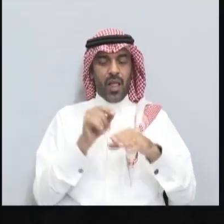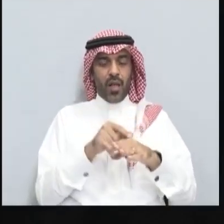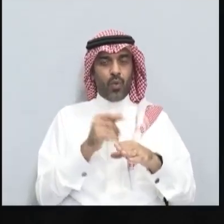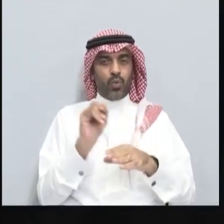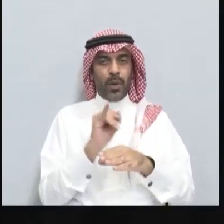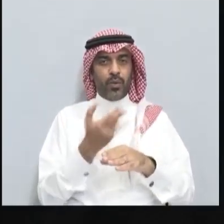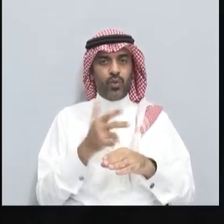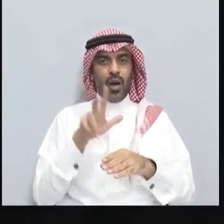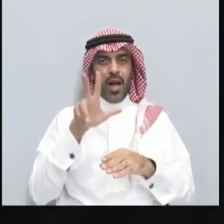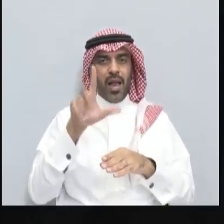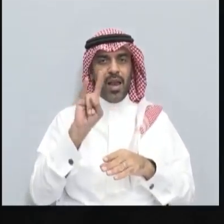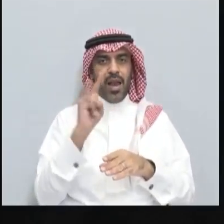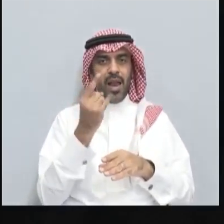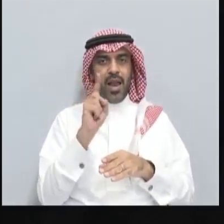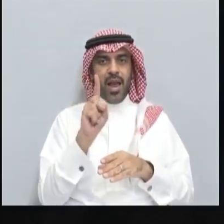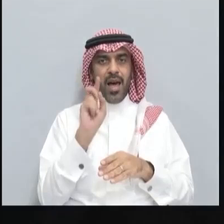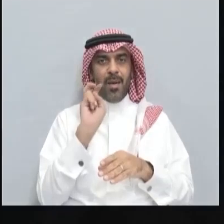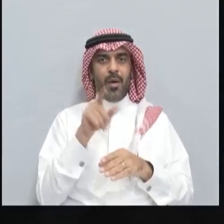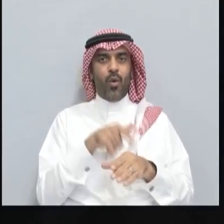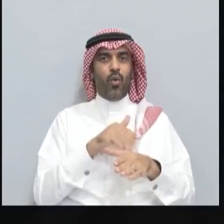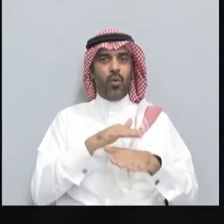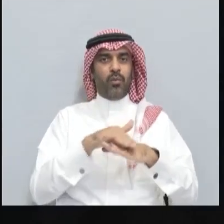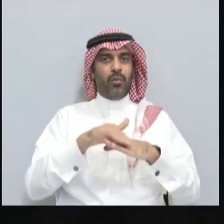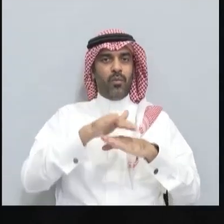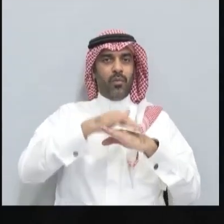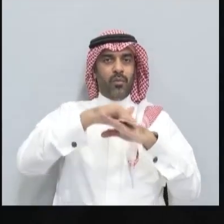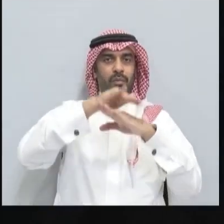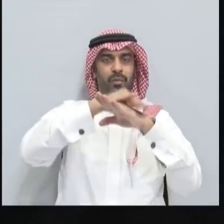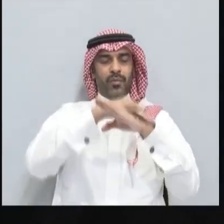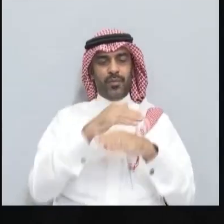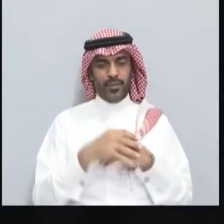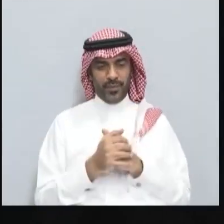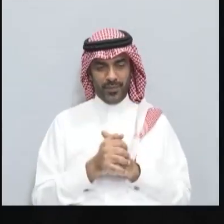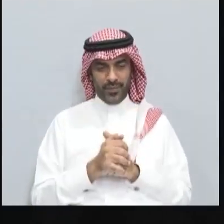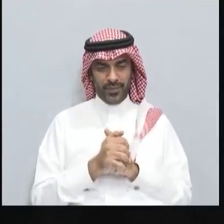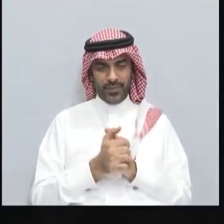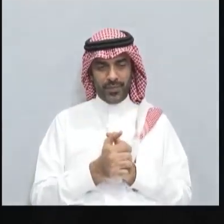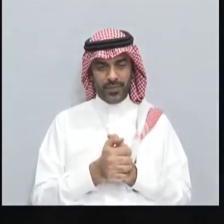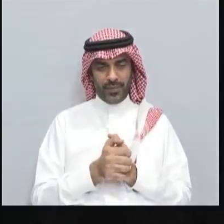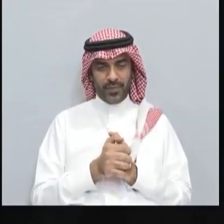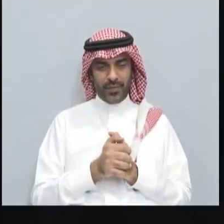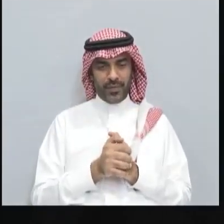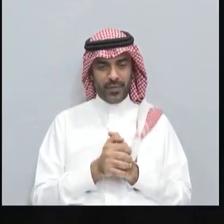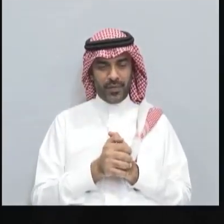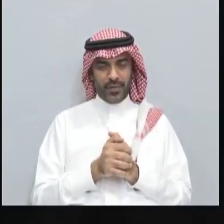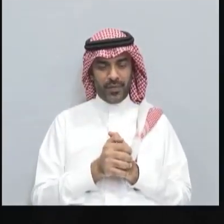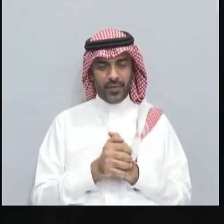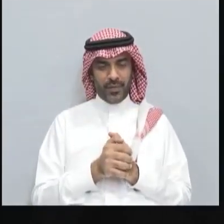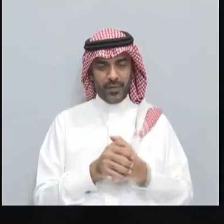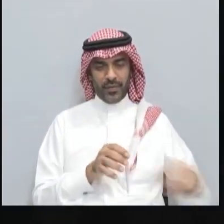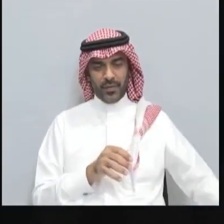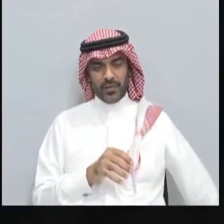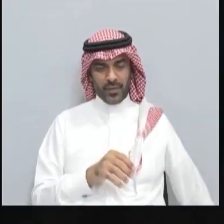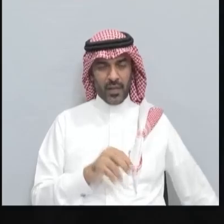ماذا الصلبه متوسط الحجم ما نوعيه اللابه المتكونه اللابه المتكونه تدلي على ماذا